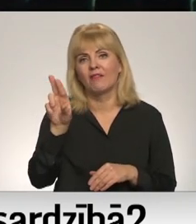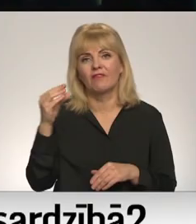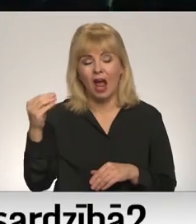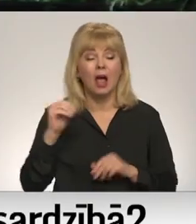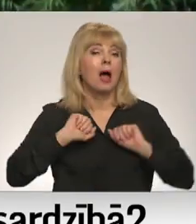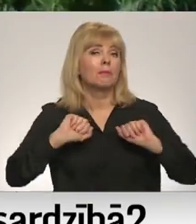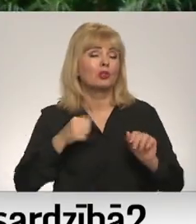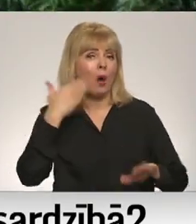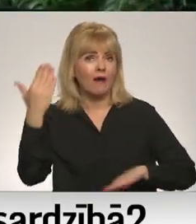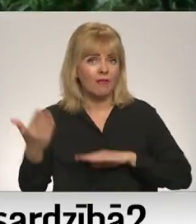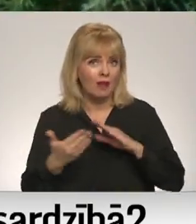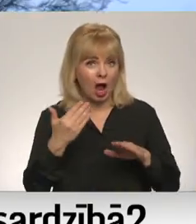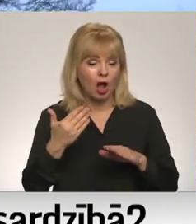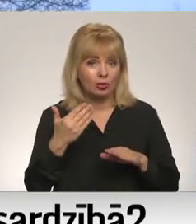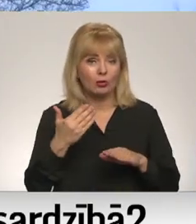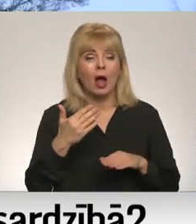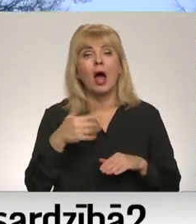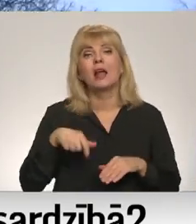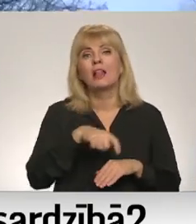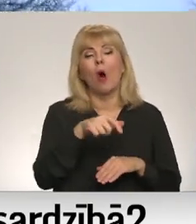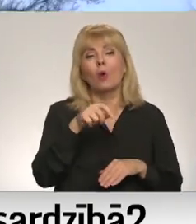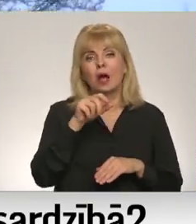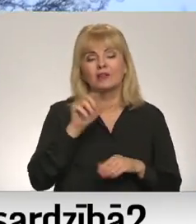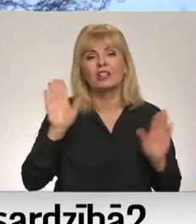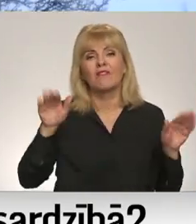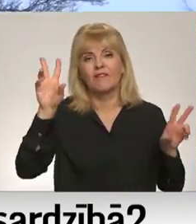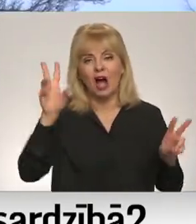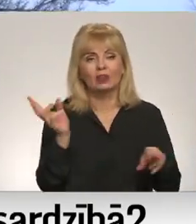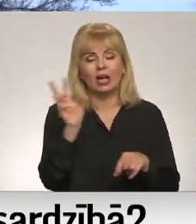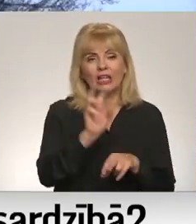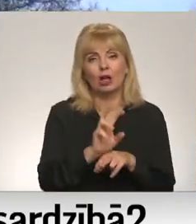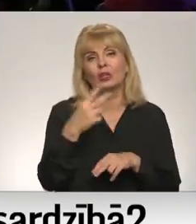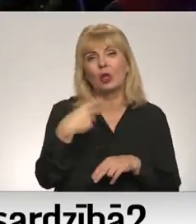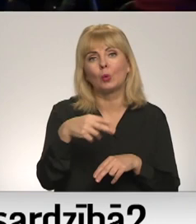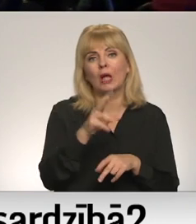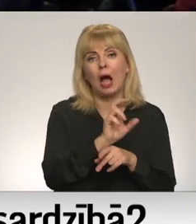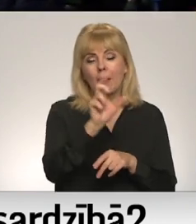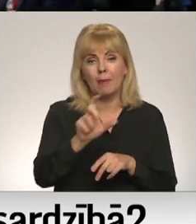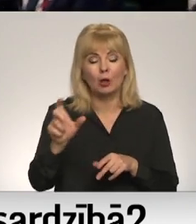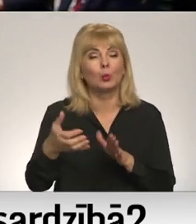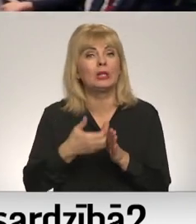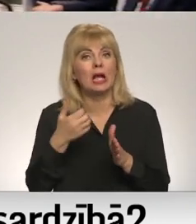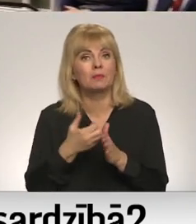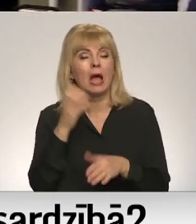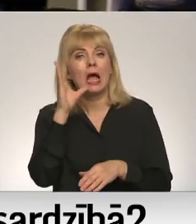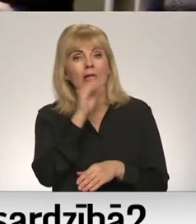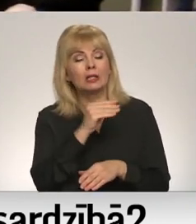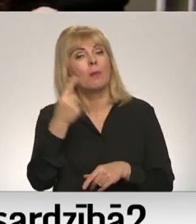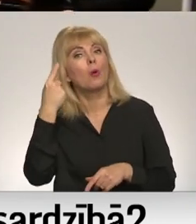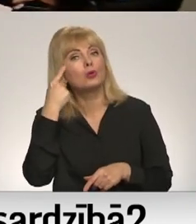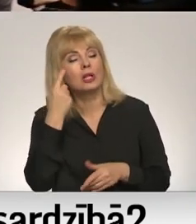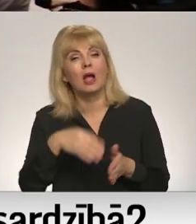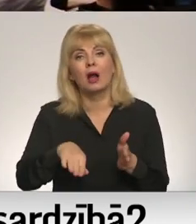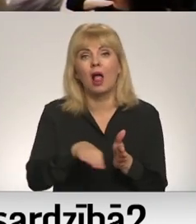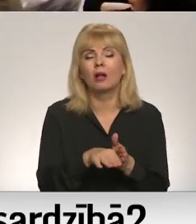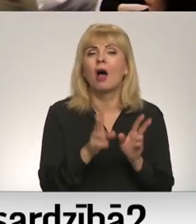Par spīti vētrai, Daugavas vanagu namā bija ieradušies ap 20 apmeklētāju, lai izmantotu iespēju uzzināt